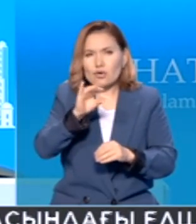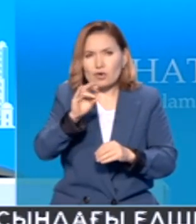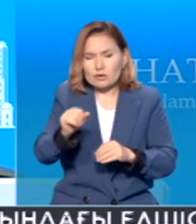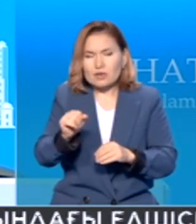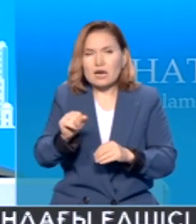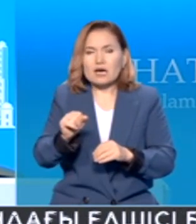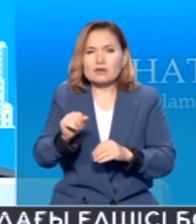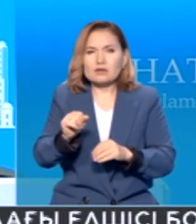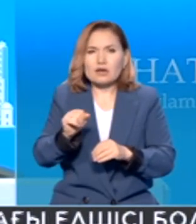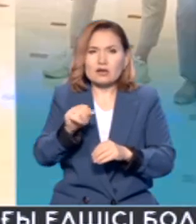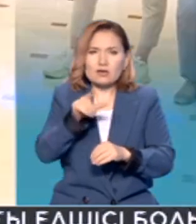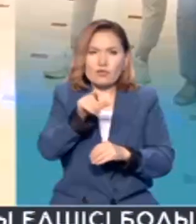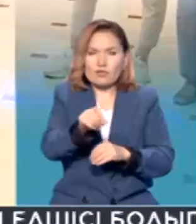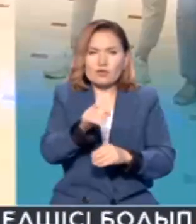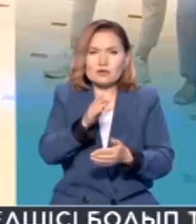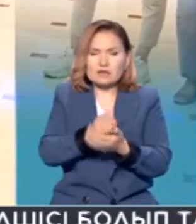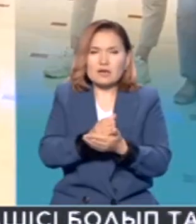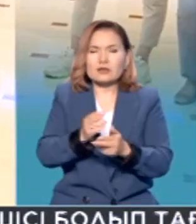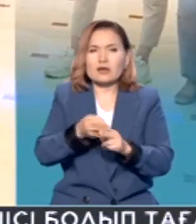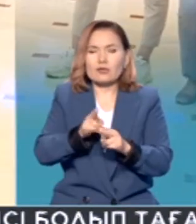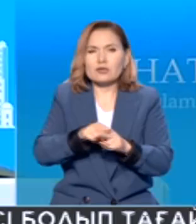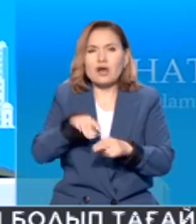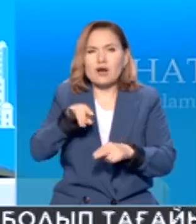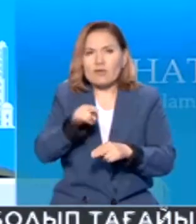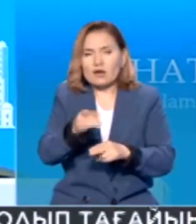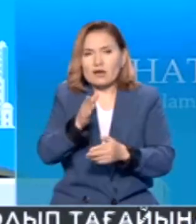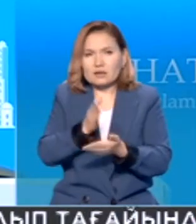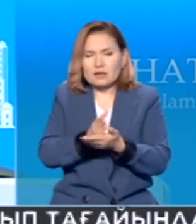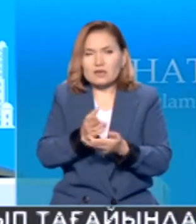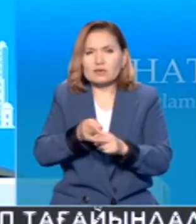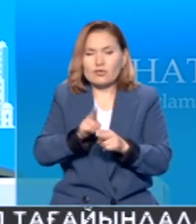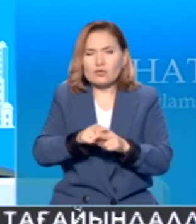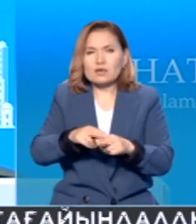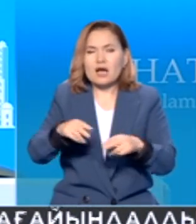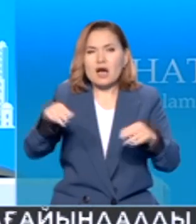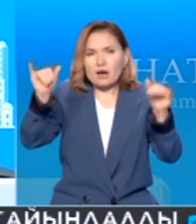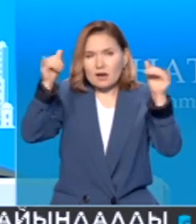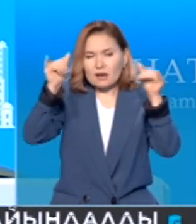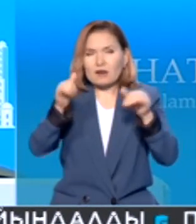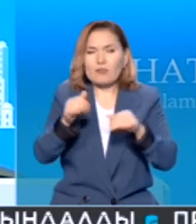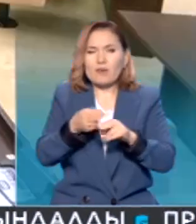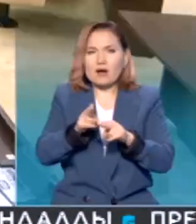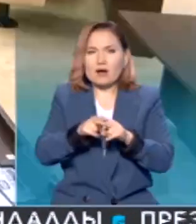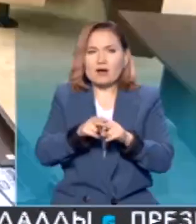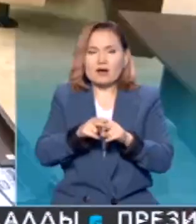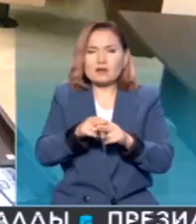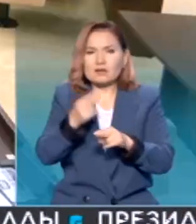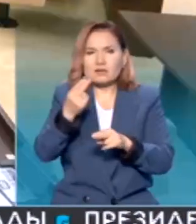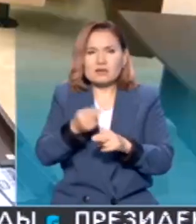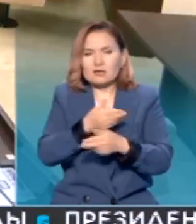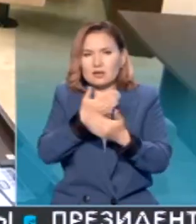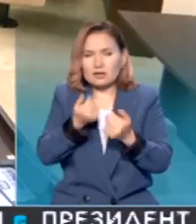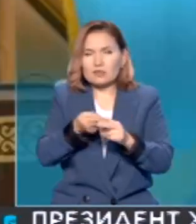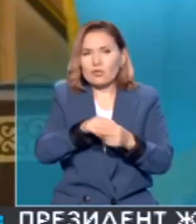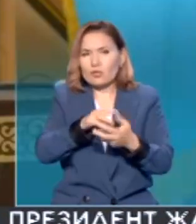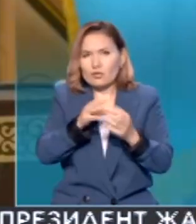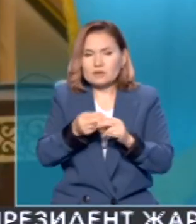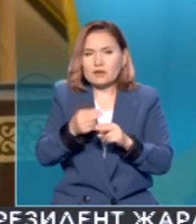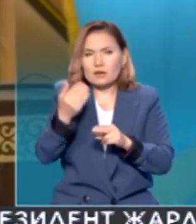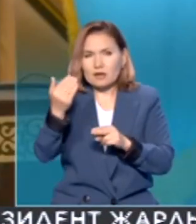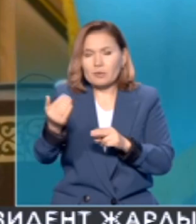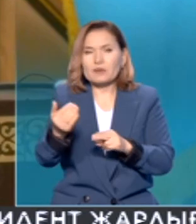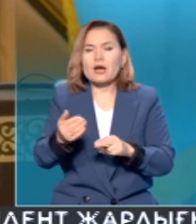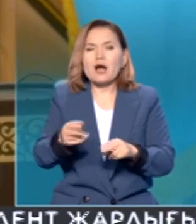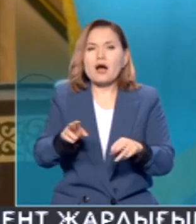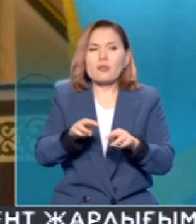тікенектер кіріп кетеді, сол себептен теріні біз желатин жасауға өндейін деп отыр. Ал депутат Зәкіржан